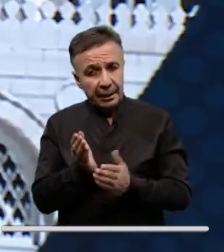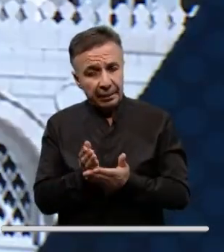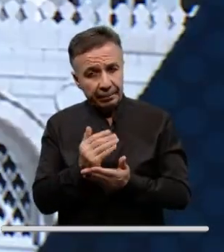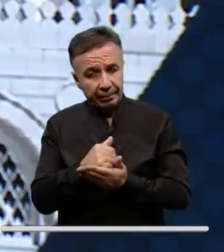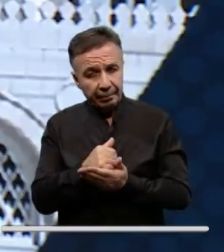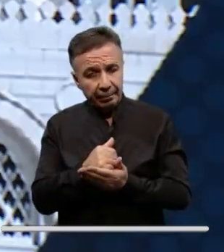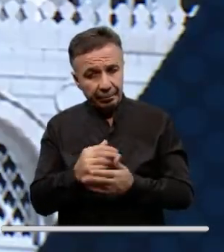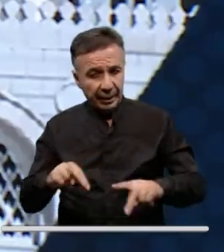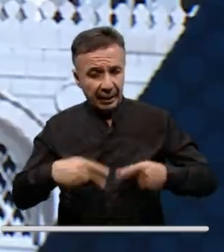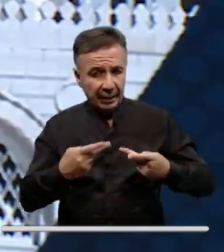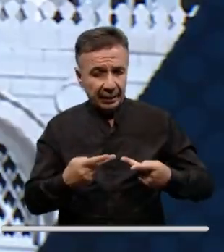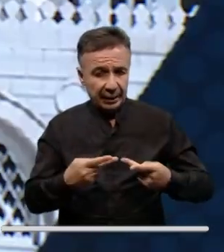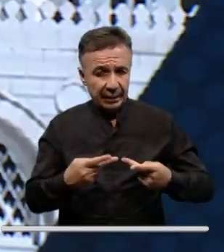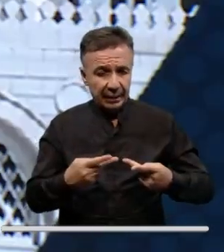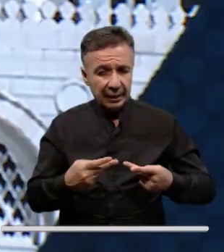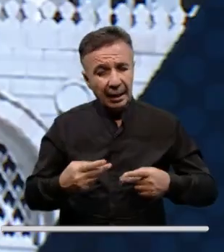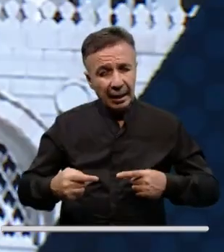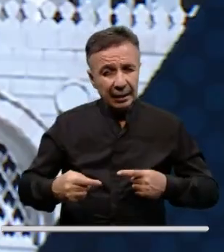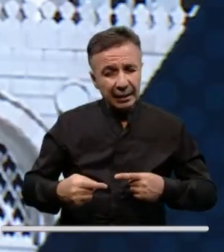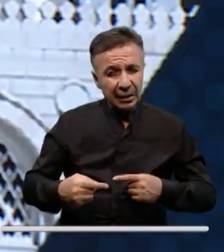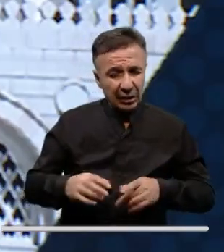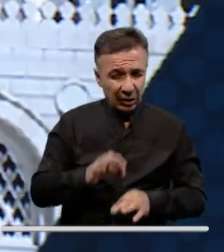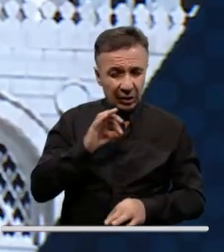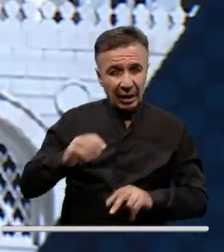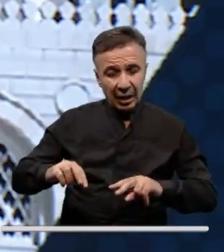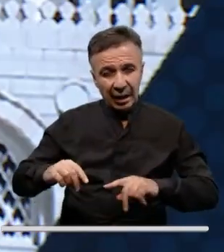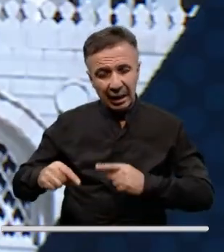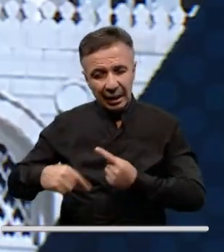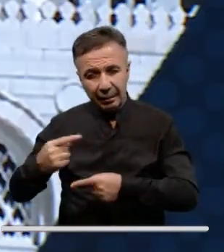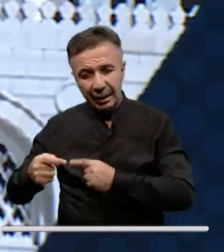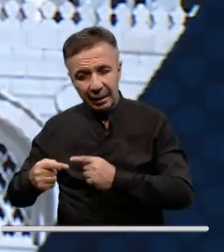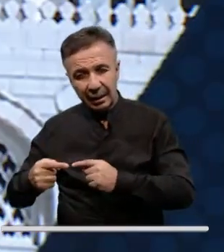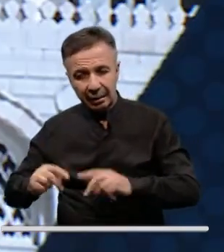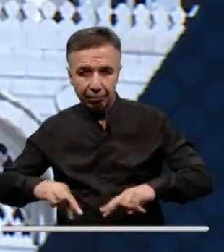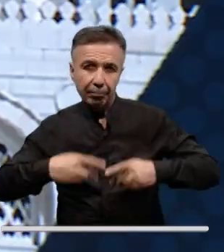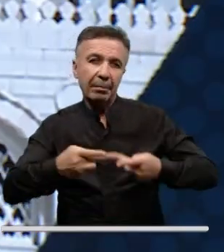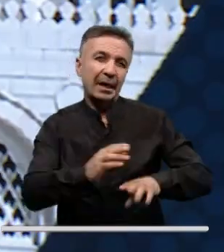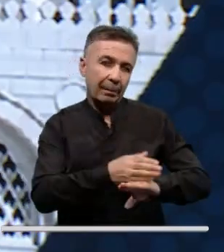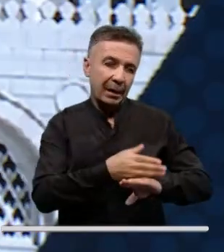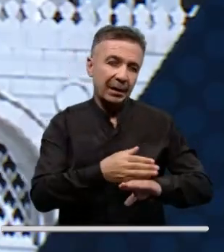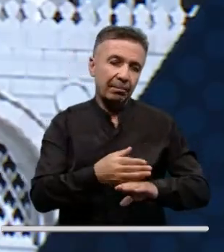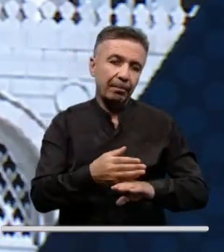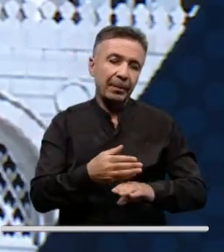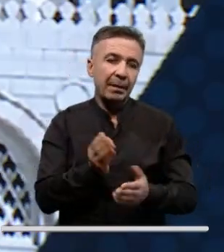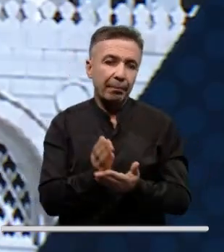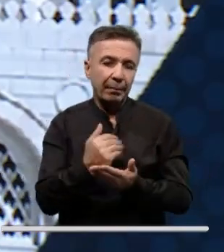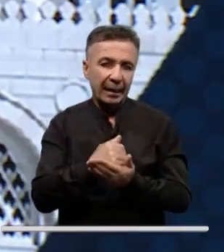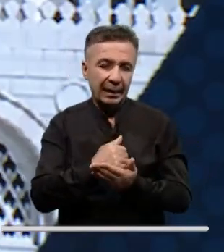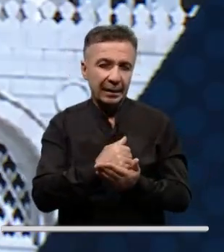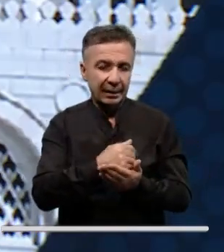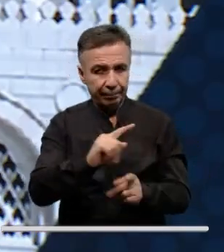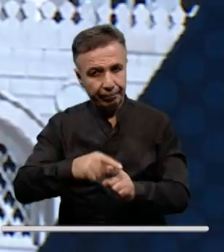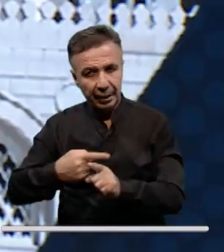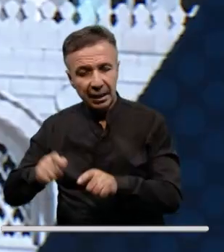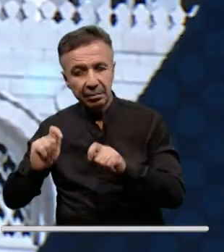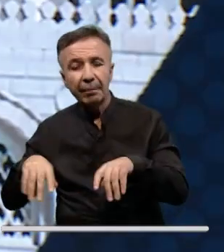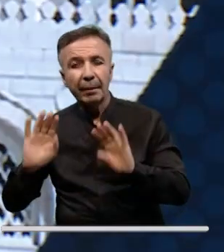akrabalarından kalan bir maldır evvela şunu bilelim ki miras henüz paylaşılmamış İsa